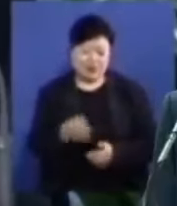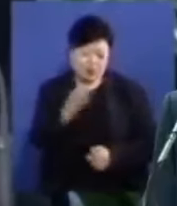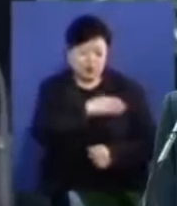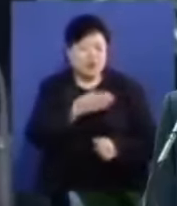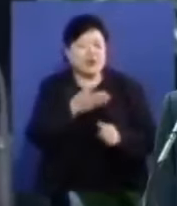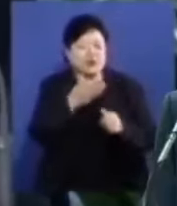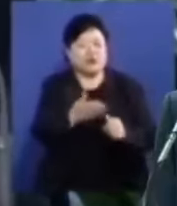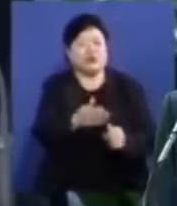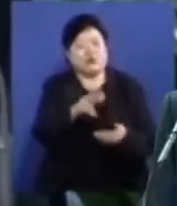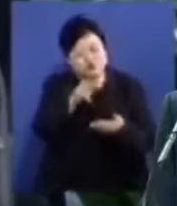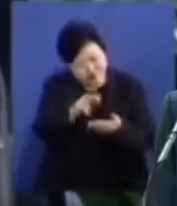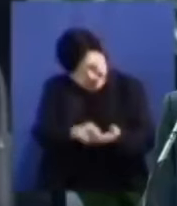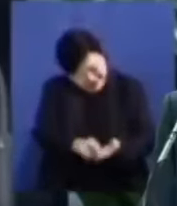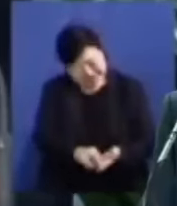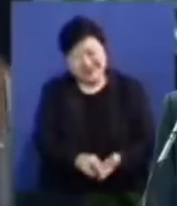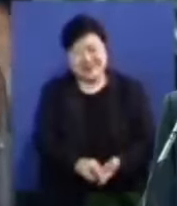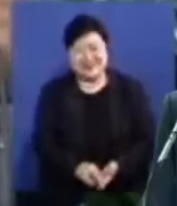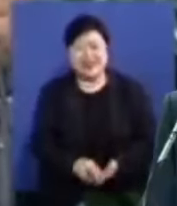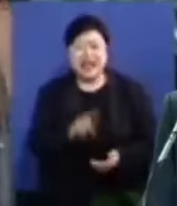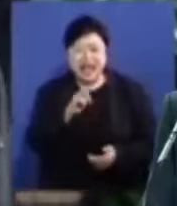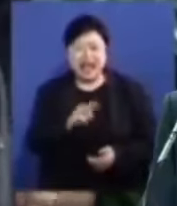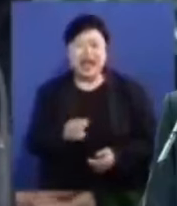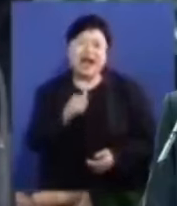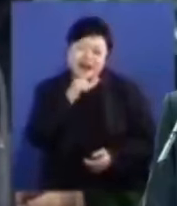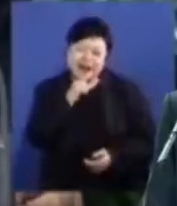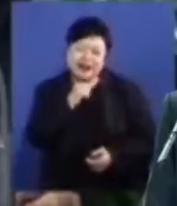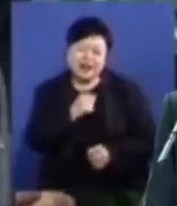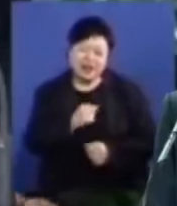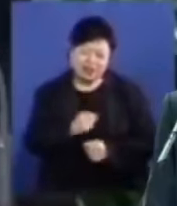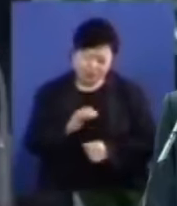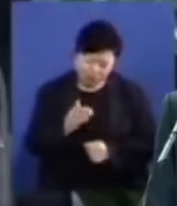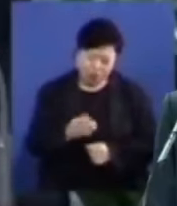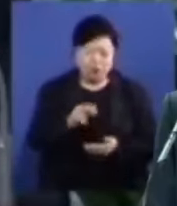해도 큰 문제고 안 되게 해도 문제고,